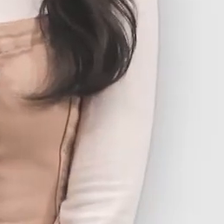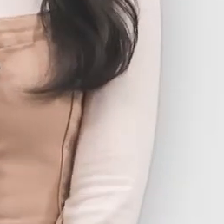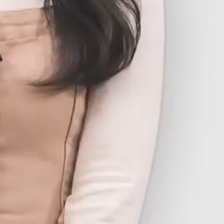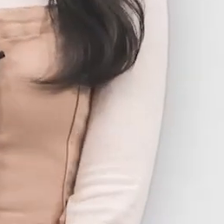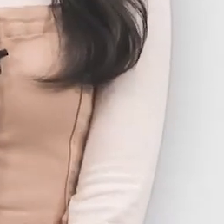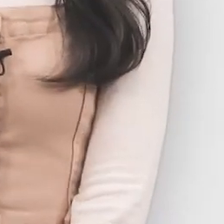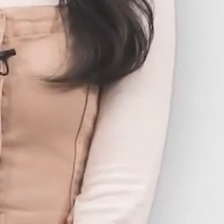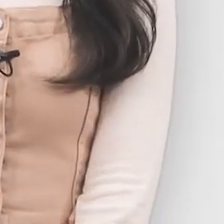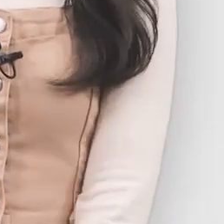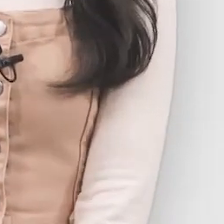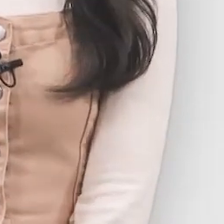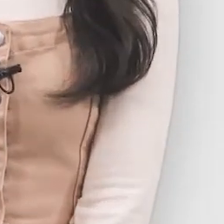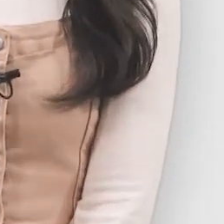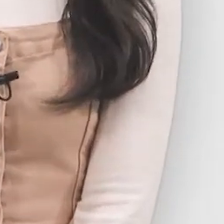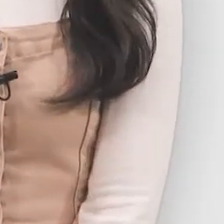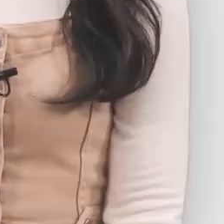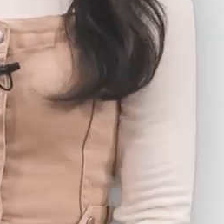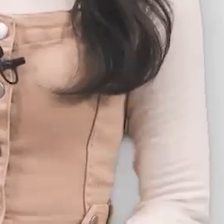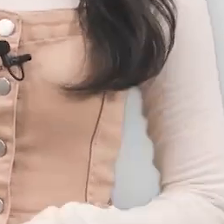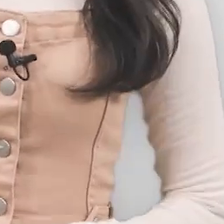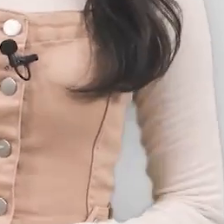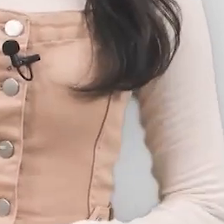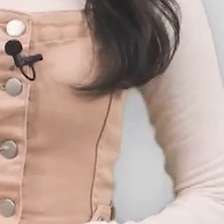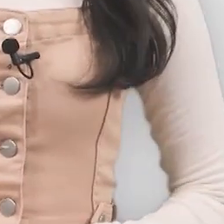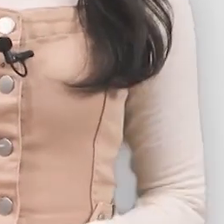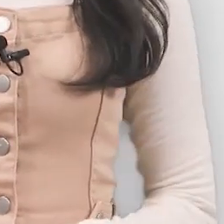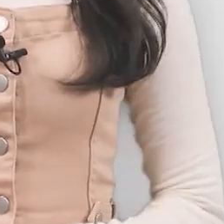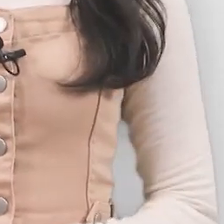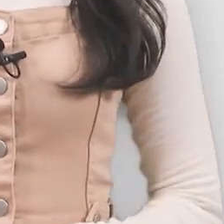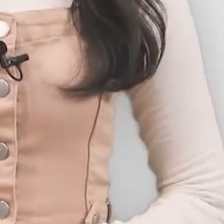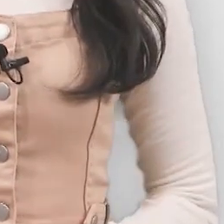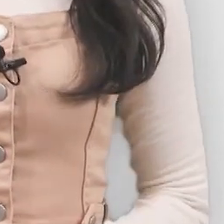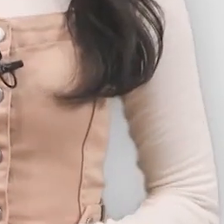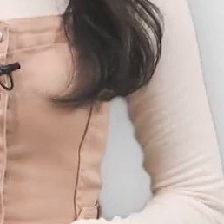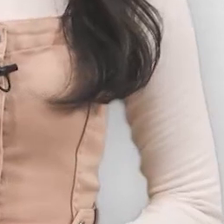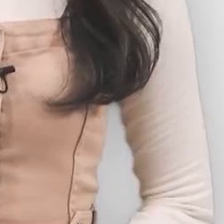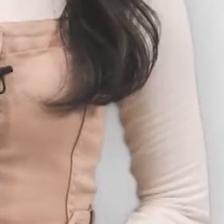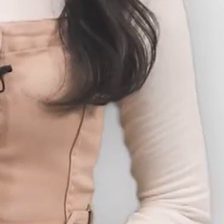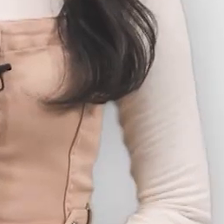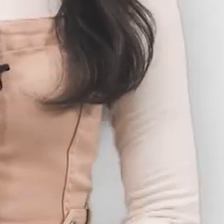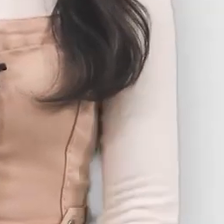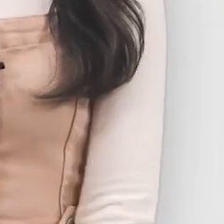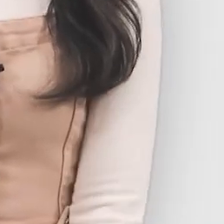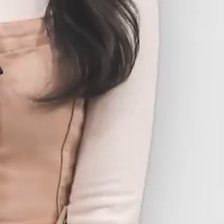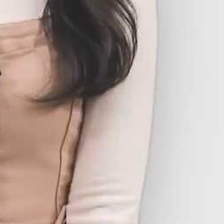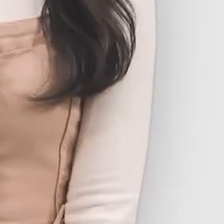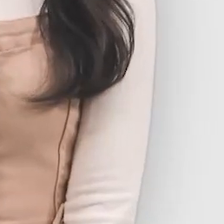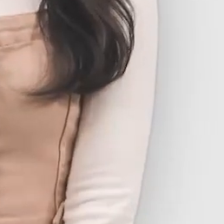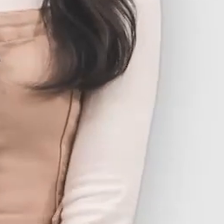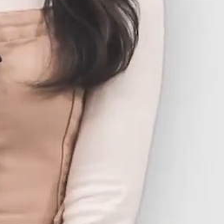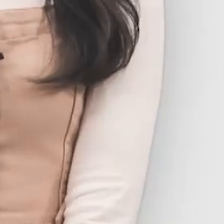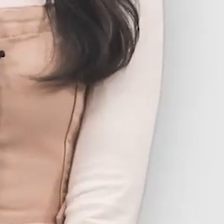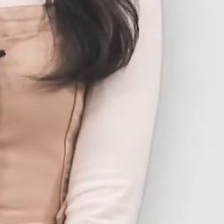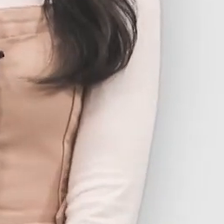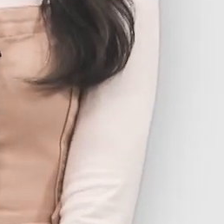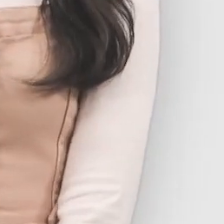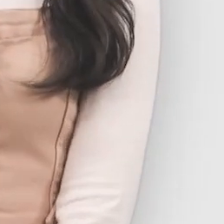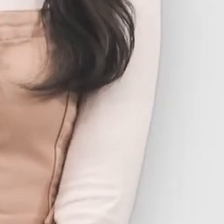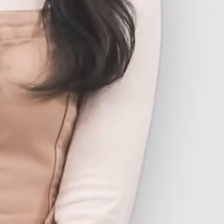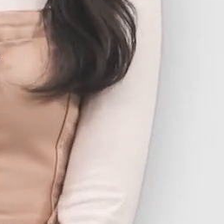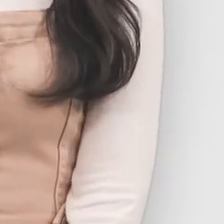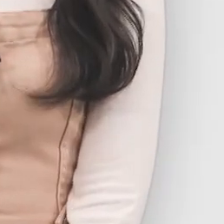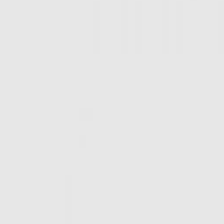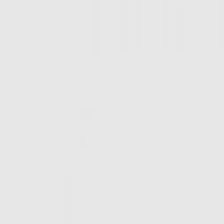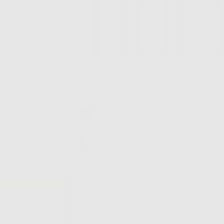않은 재외선거인과 국외부재자는 선거관리위원회에 신고 후 선거일에 국내 투표소에서 투표가